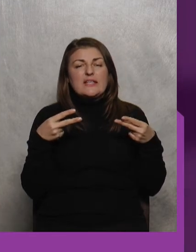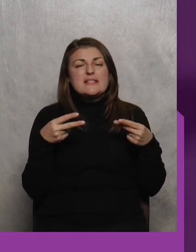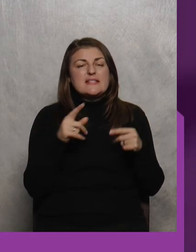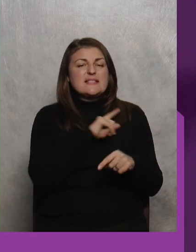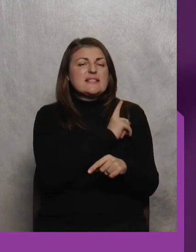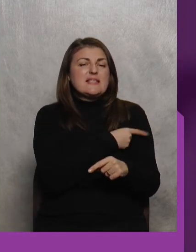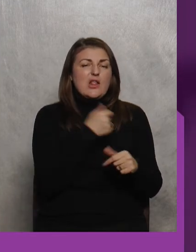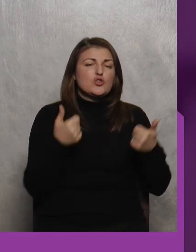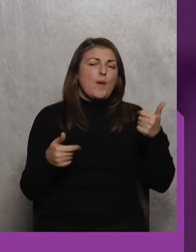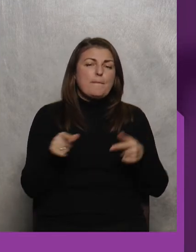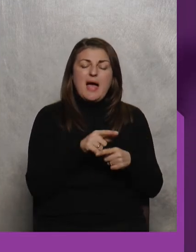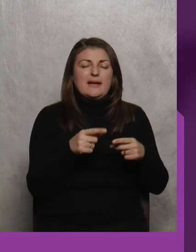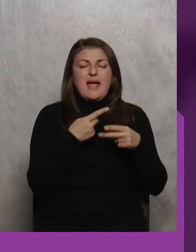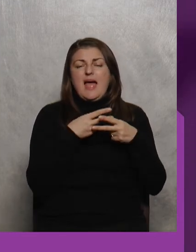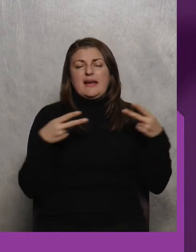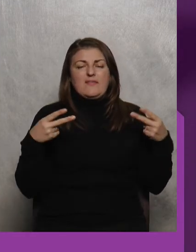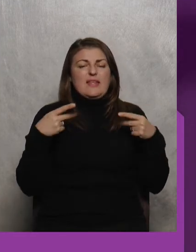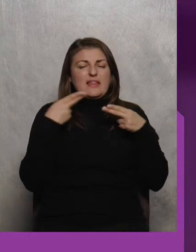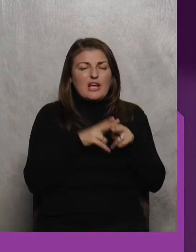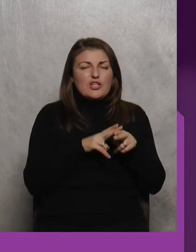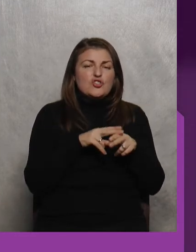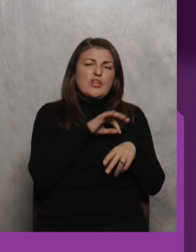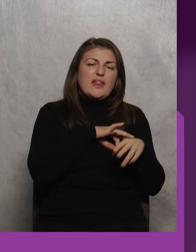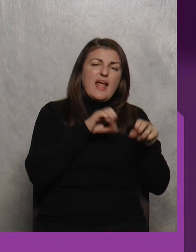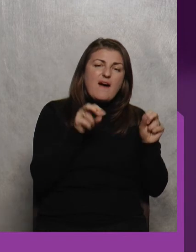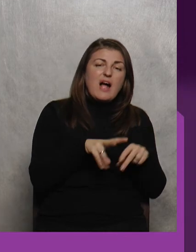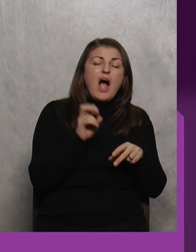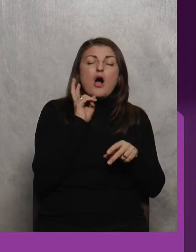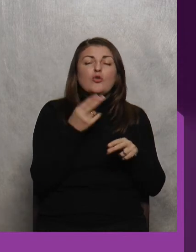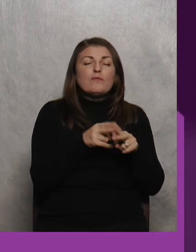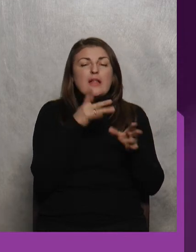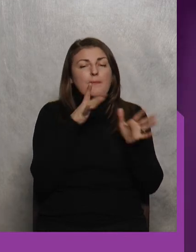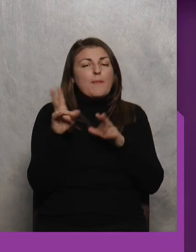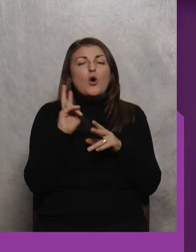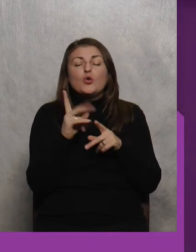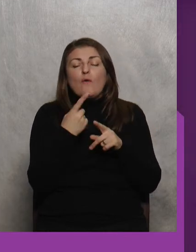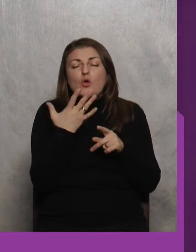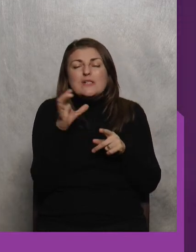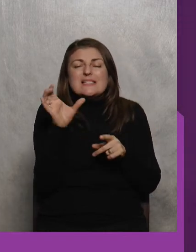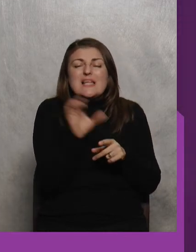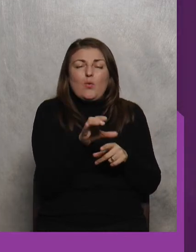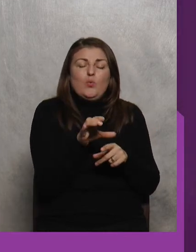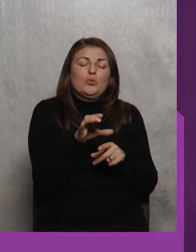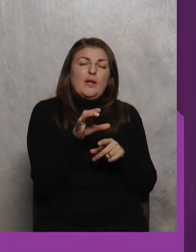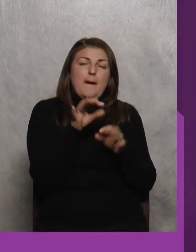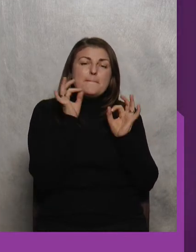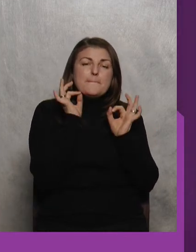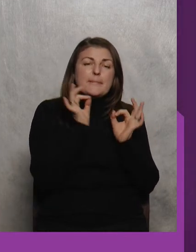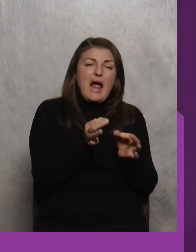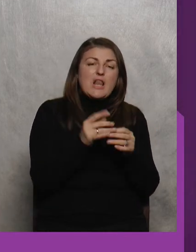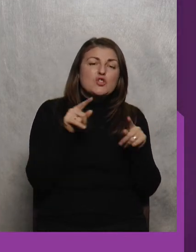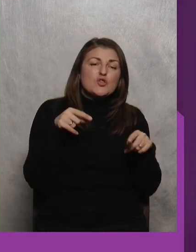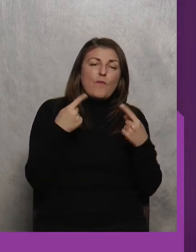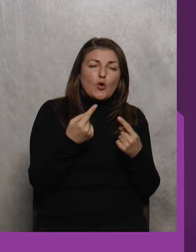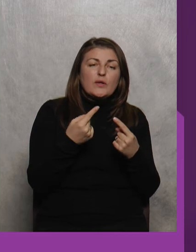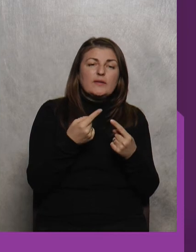сили суперників, рівні технічні навики, але хто в даний момент, хто в долю секунди правильно